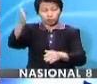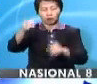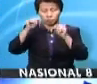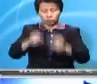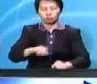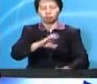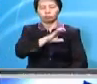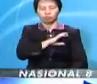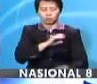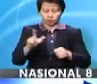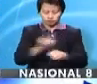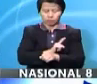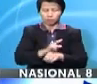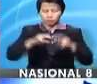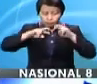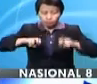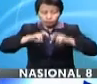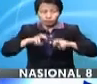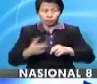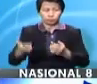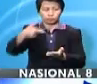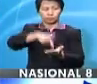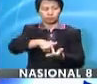membolehkan polis melengkapkan siasatan.